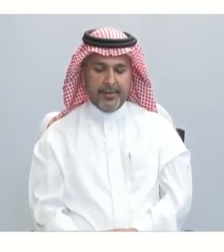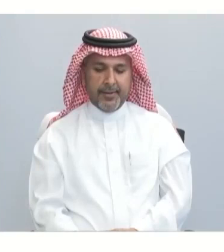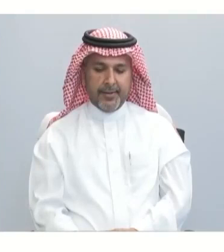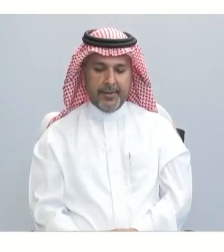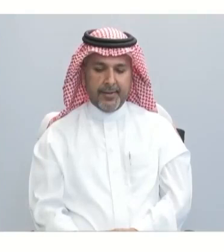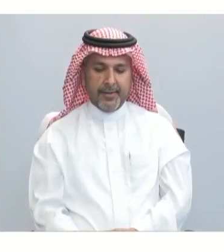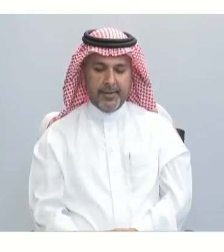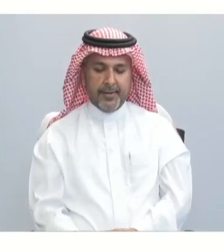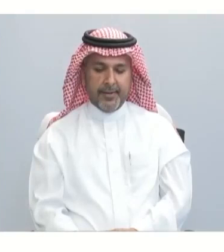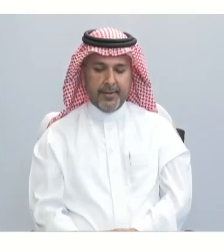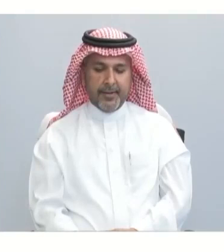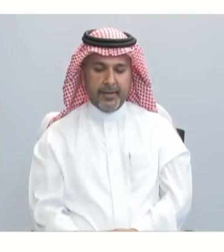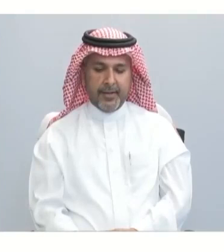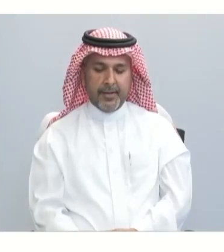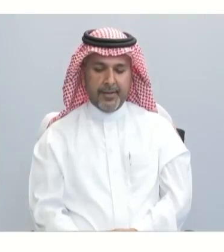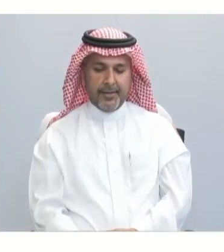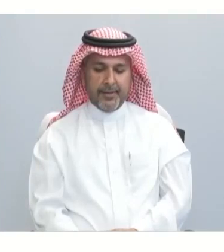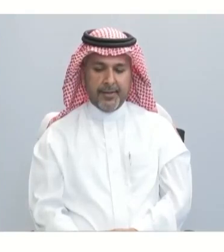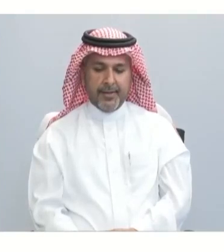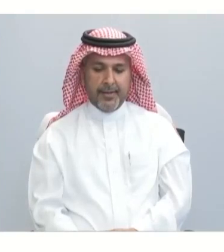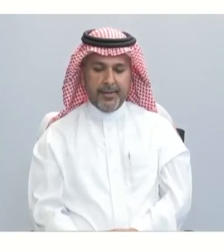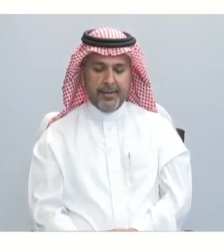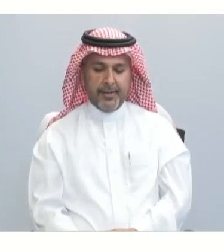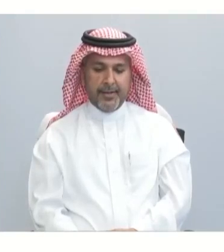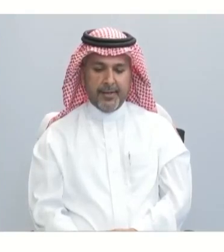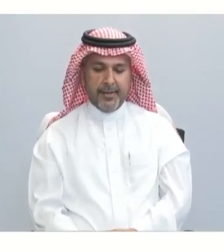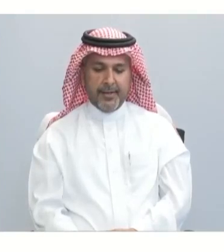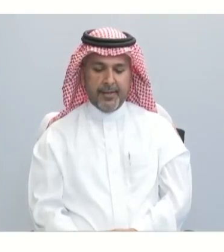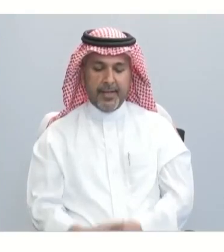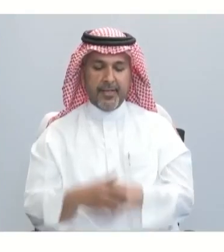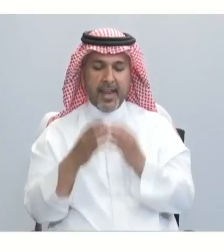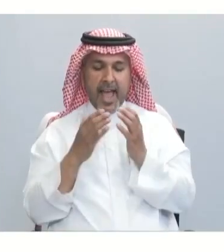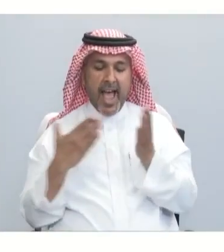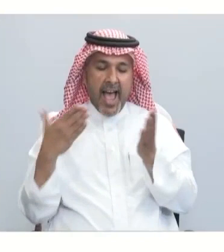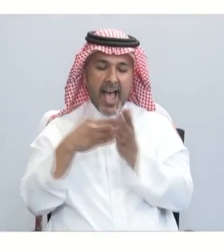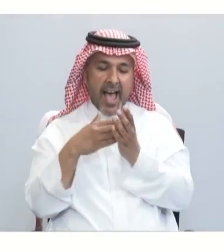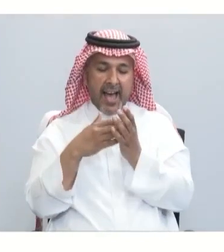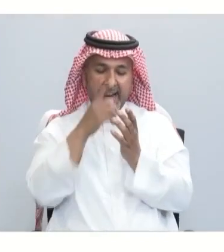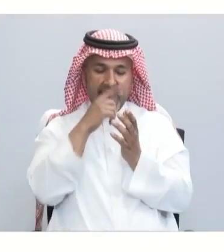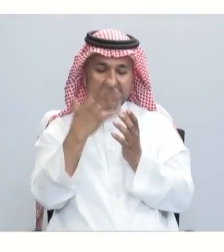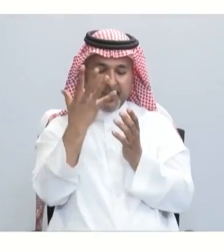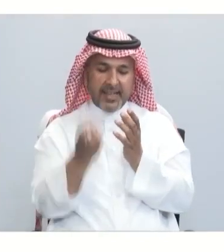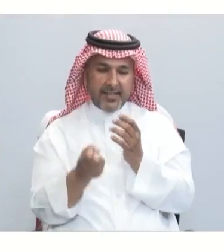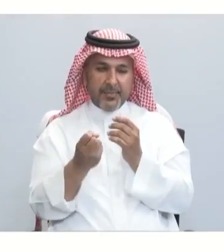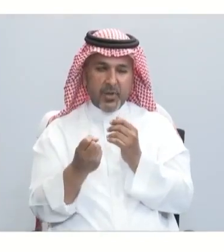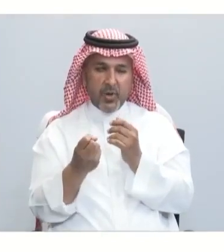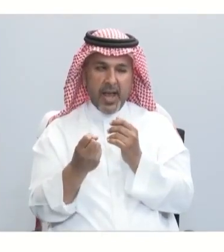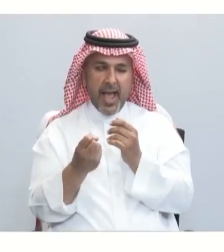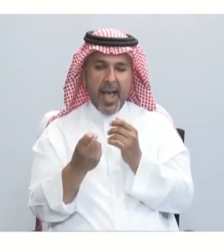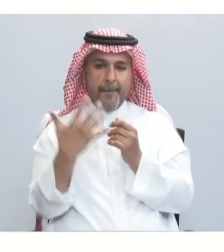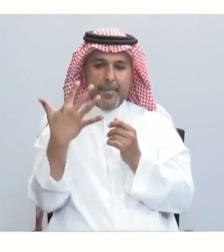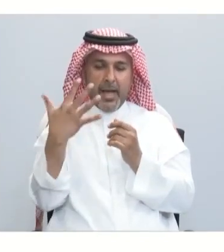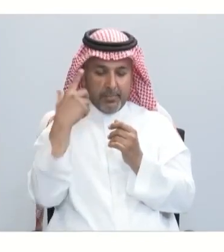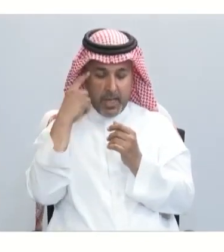لو سميناها مثلا جي اوف دي يعني قيمه المنتج بطرح منه خمسه قيمه المنتج راح اطرح